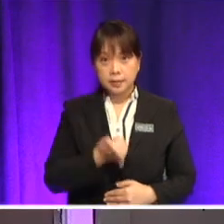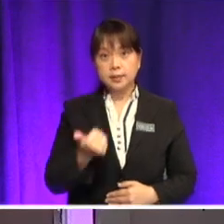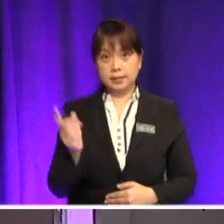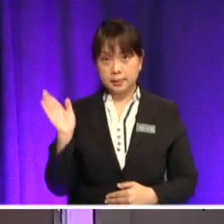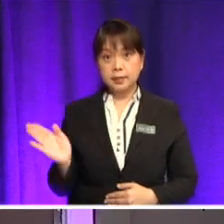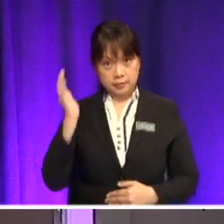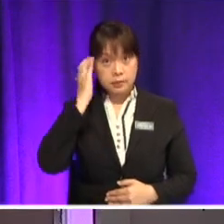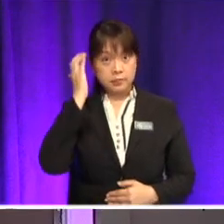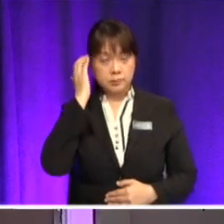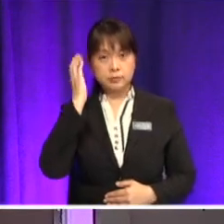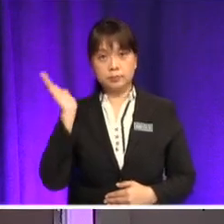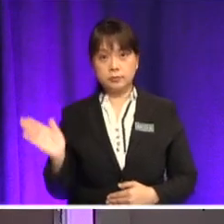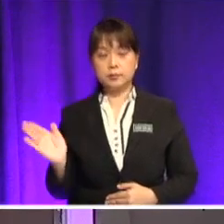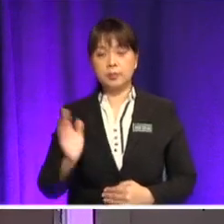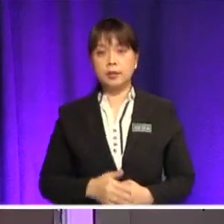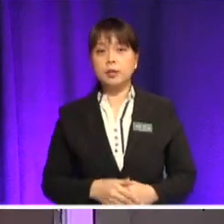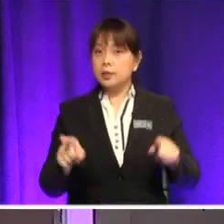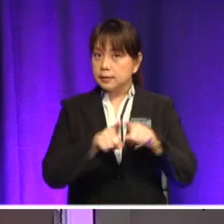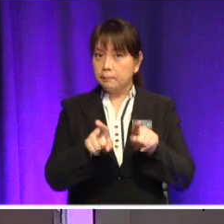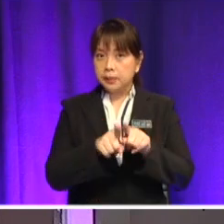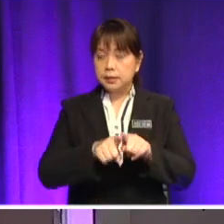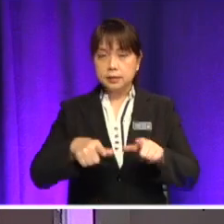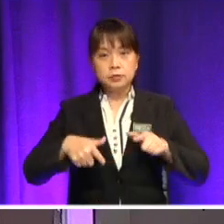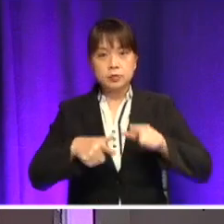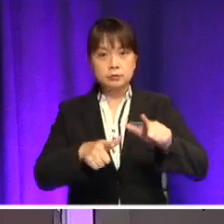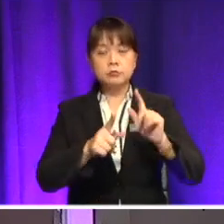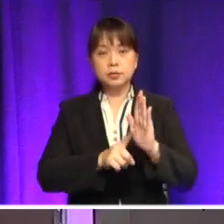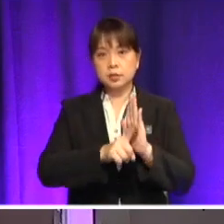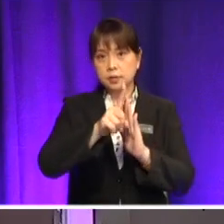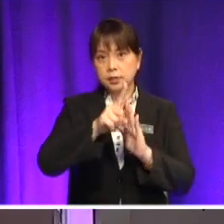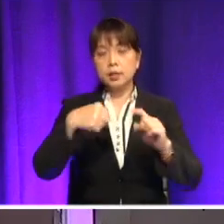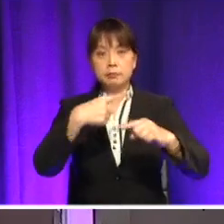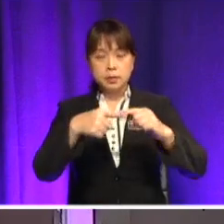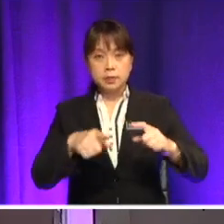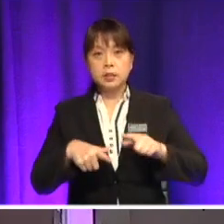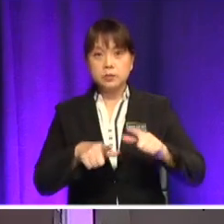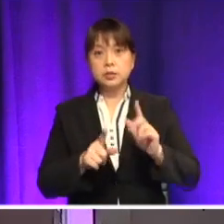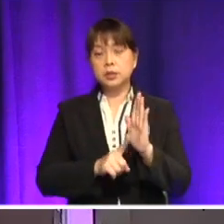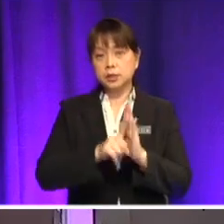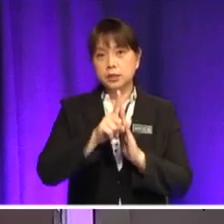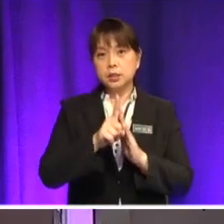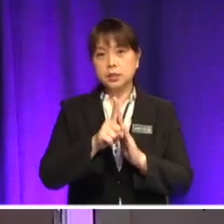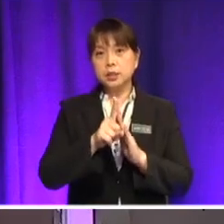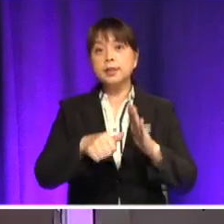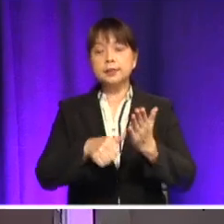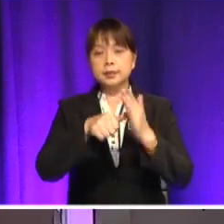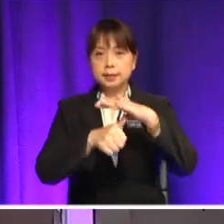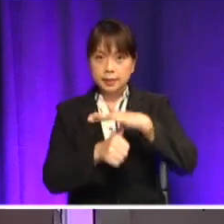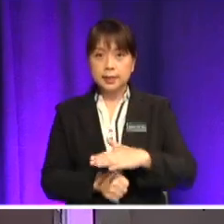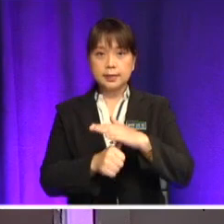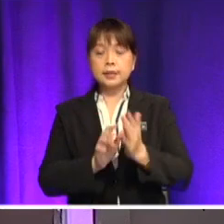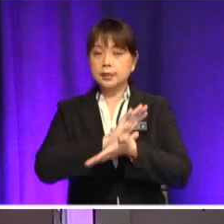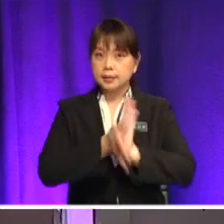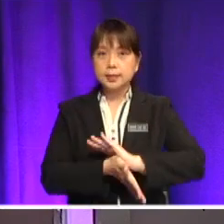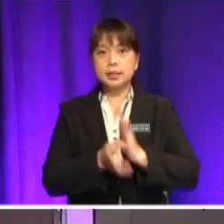Drone pun sama juga Halo tinggi tekanan udara ini menjadi rendah seperti helikopter